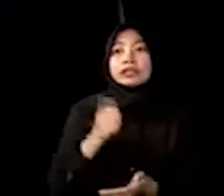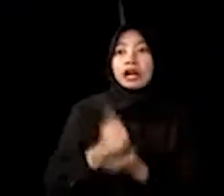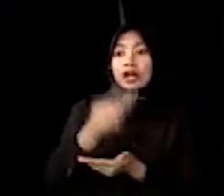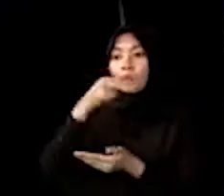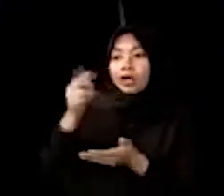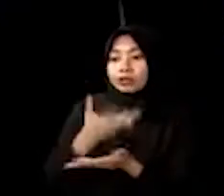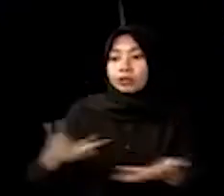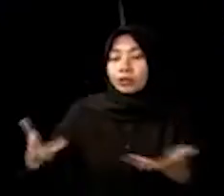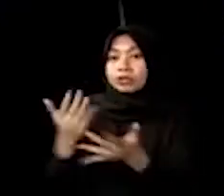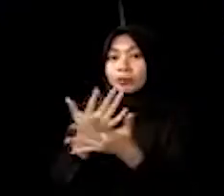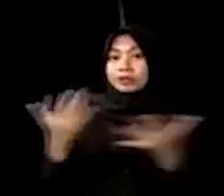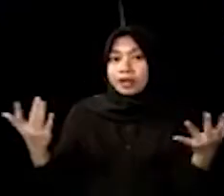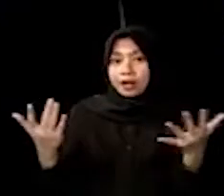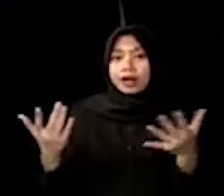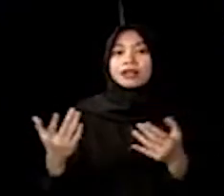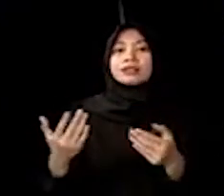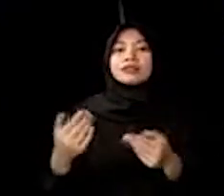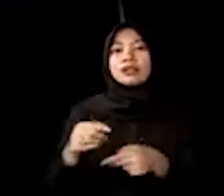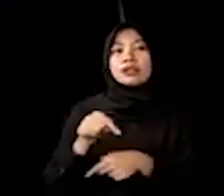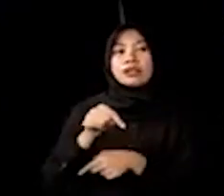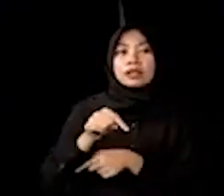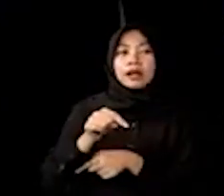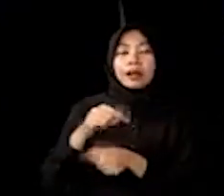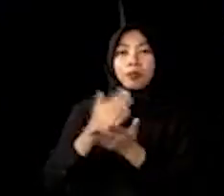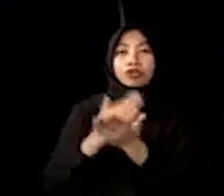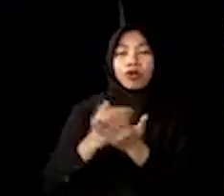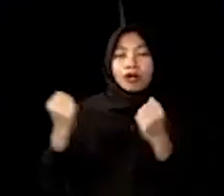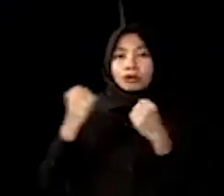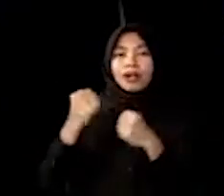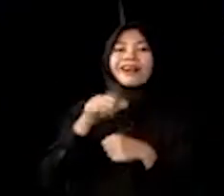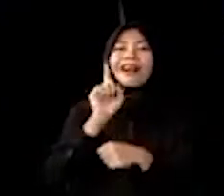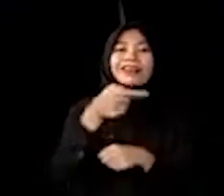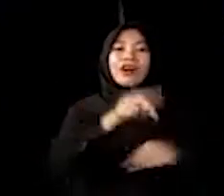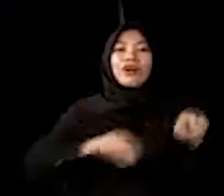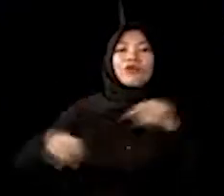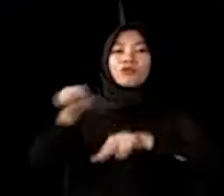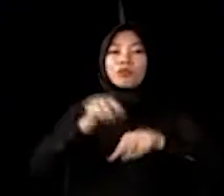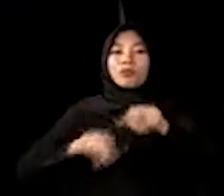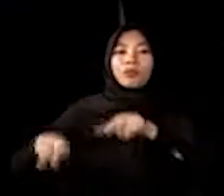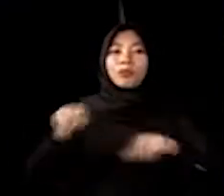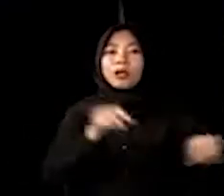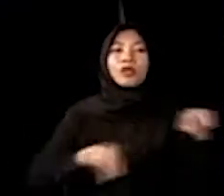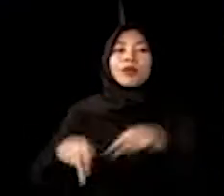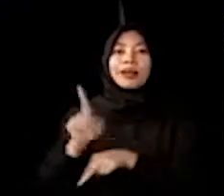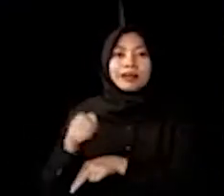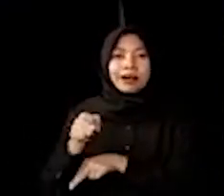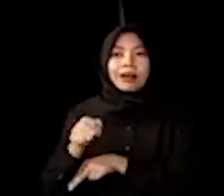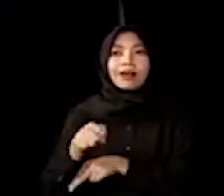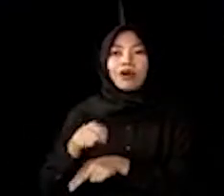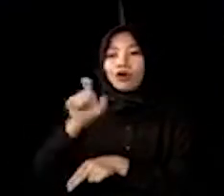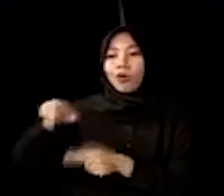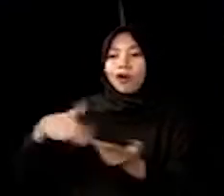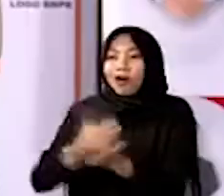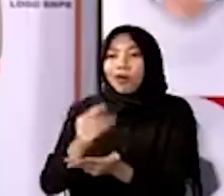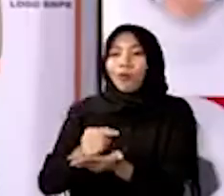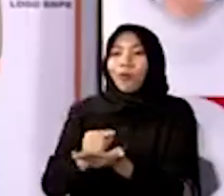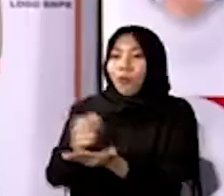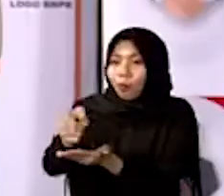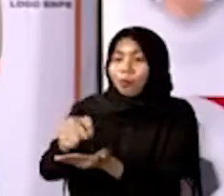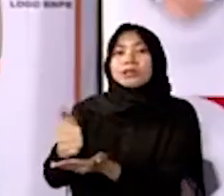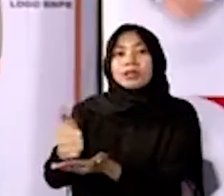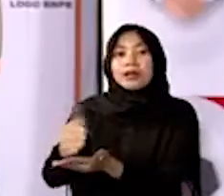sendiri khususnya operasi yustisi yang di terapkan dan dijalankan oleh e jajaran polisi sendiri Pak eh